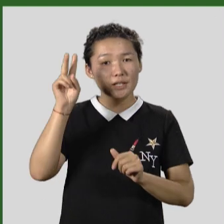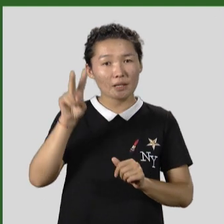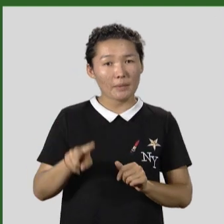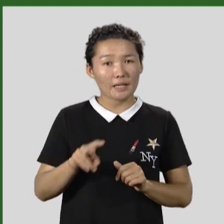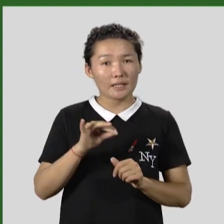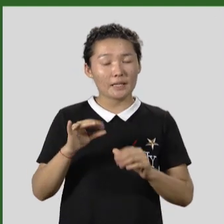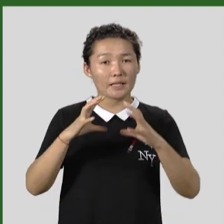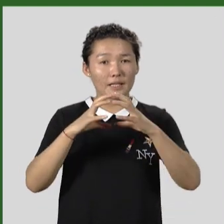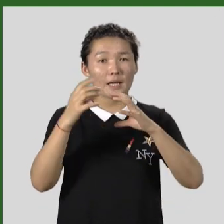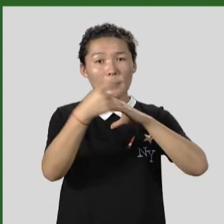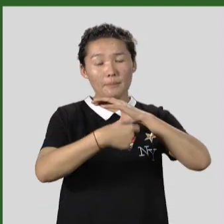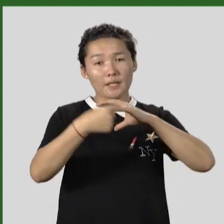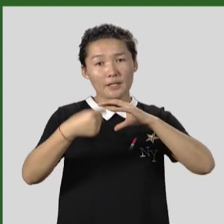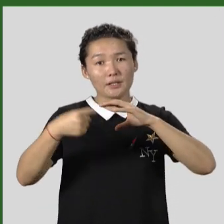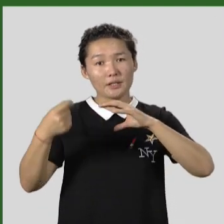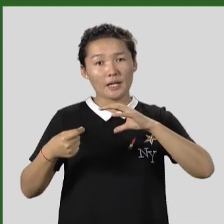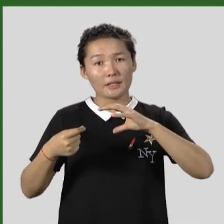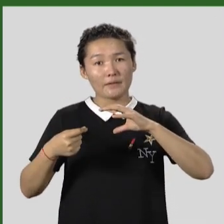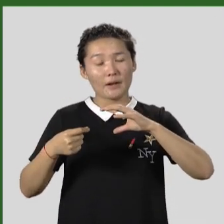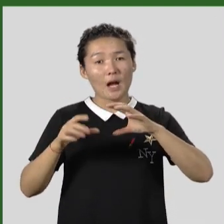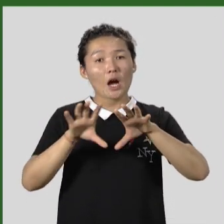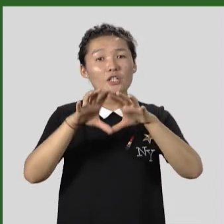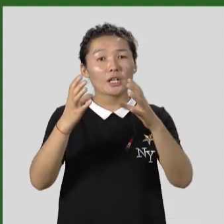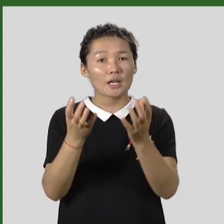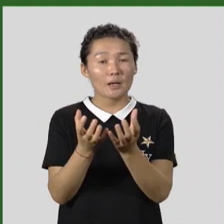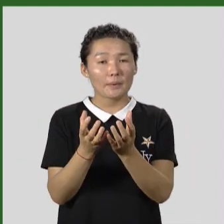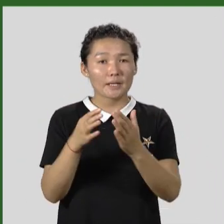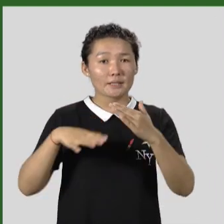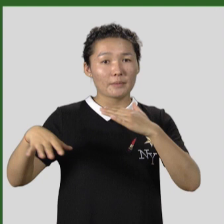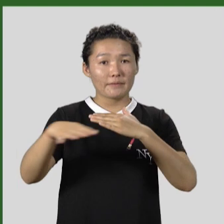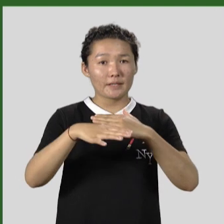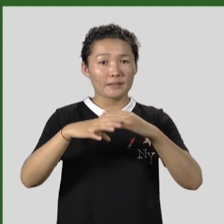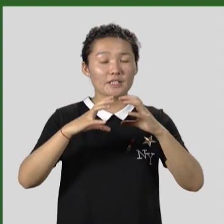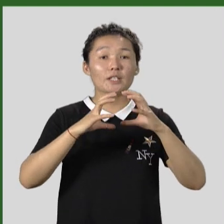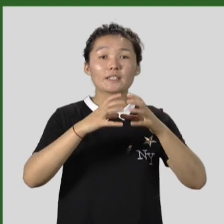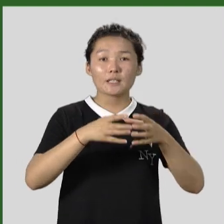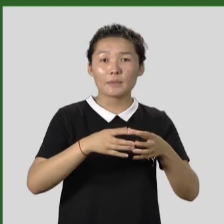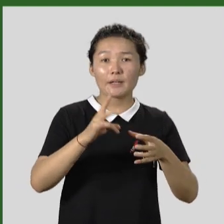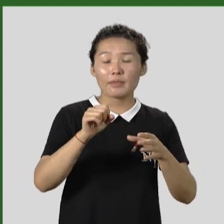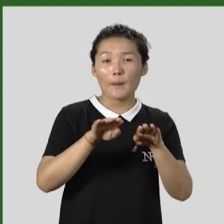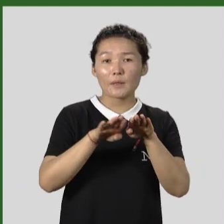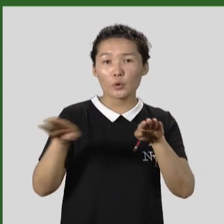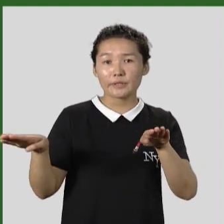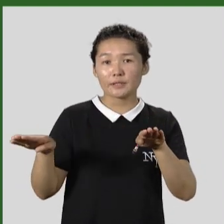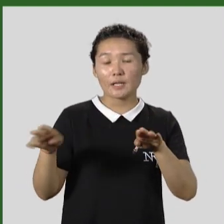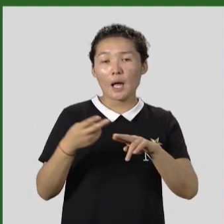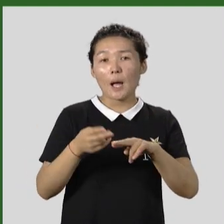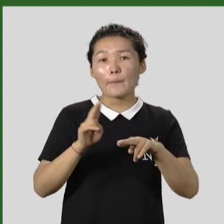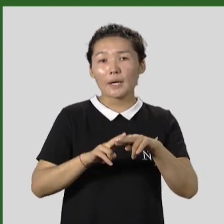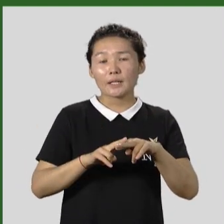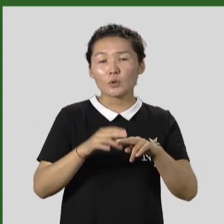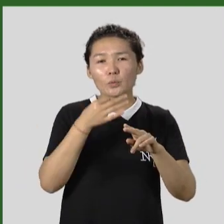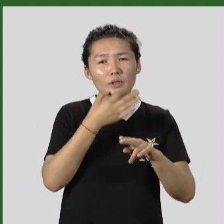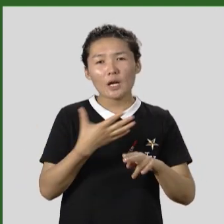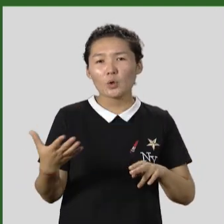и меридианов шарообразной поверхности Земли на плоскость. Поэтому на